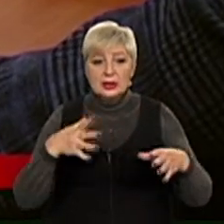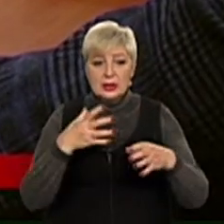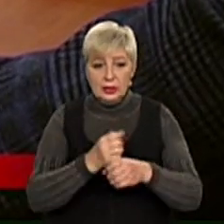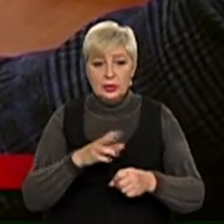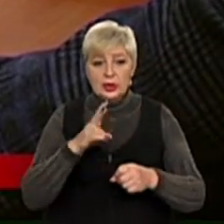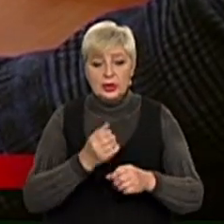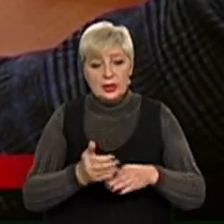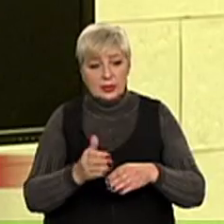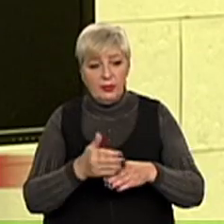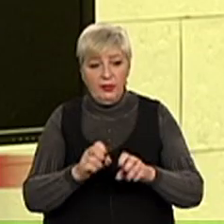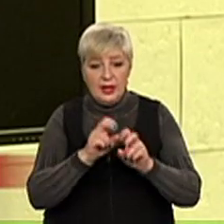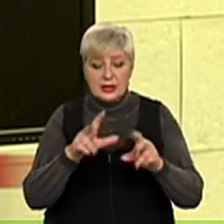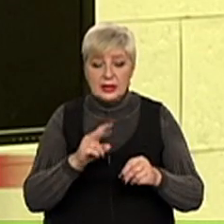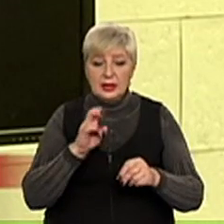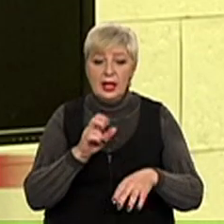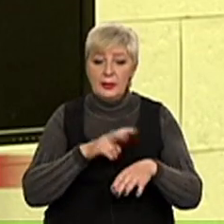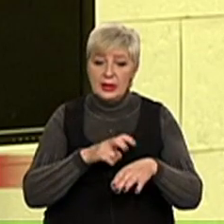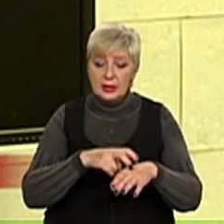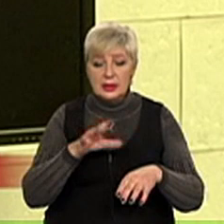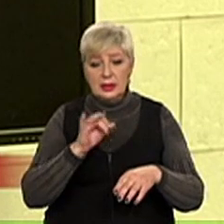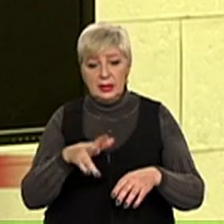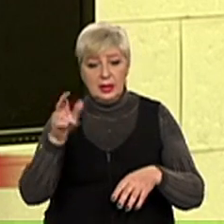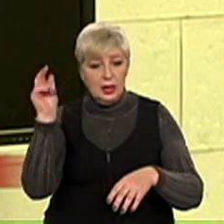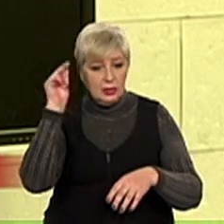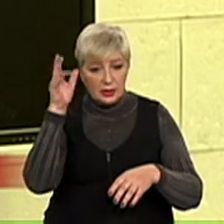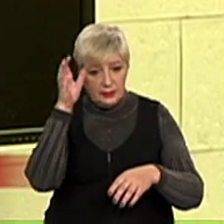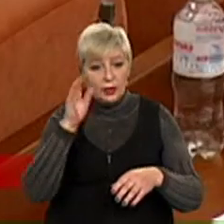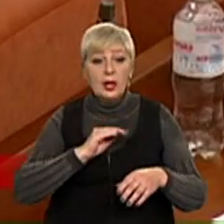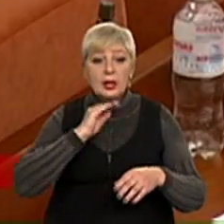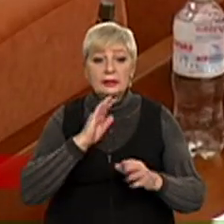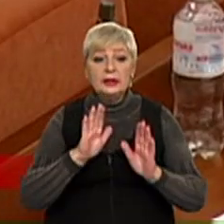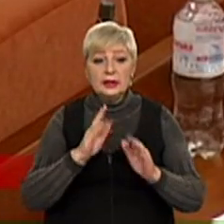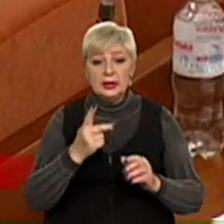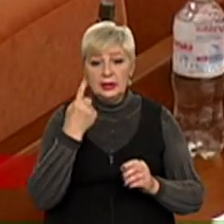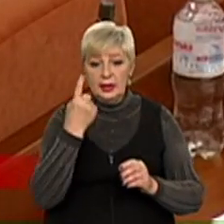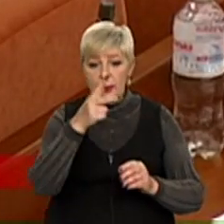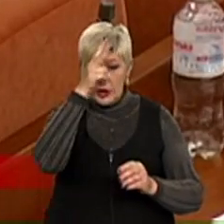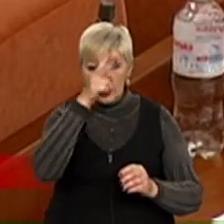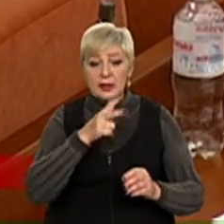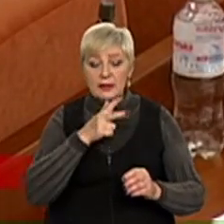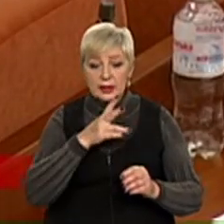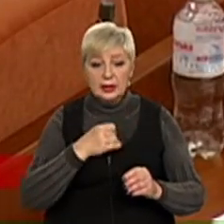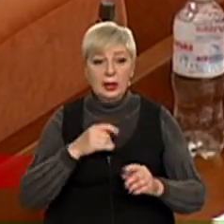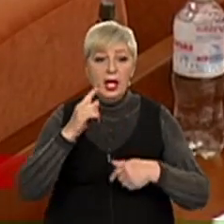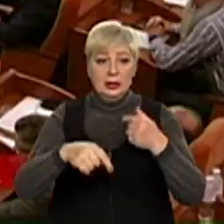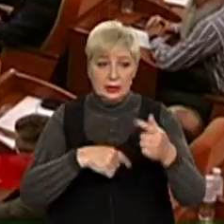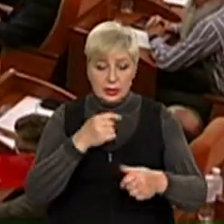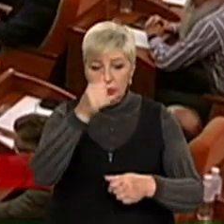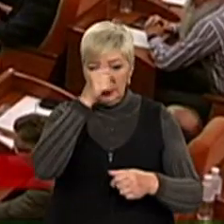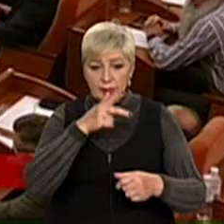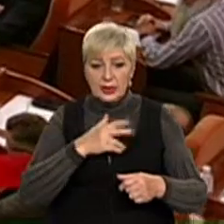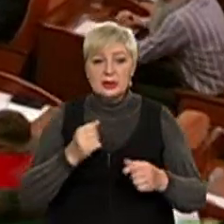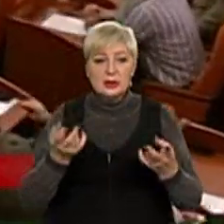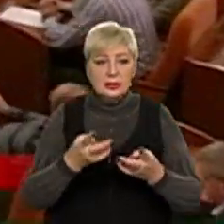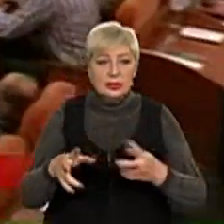та освіту. Їх вистачить тільки на перший квартал 2020-го. На наступні місяці місто має знайти ще близько